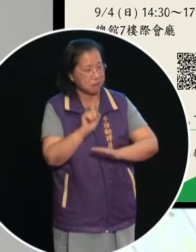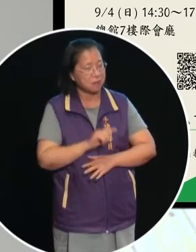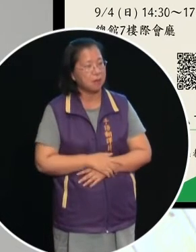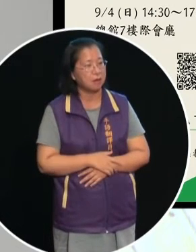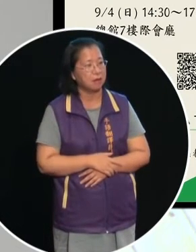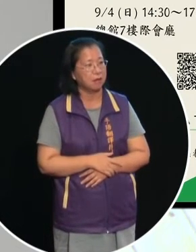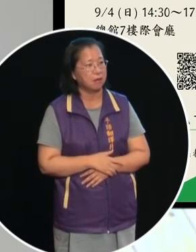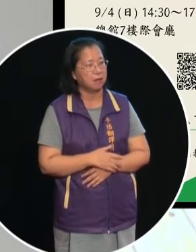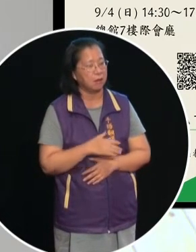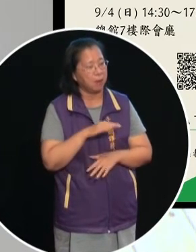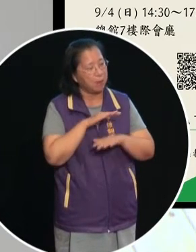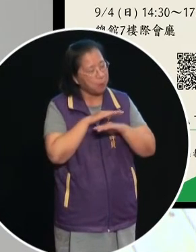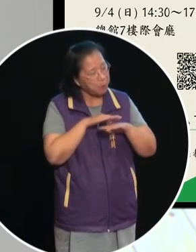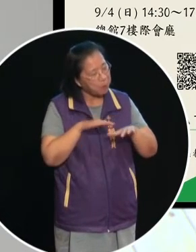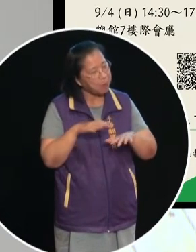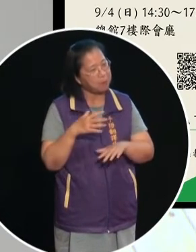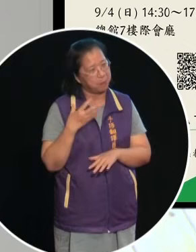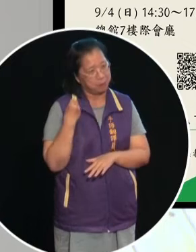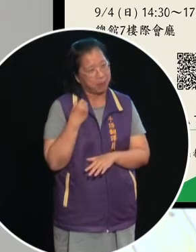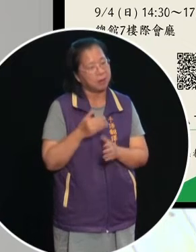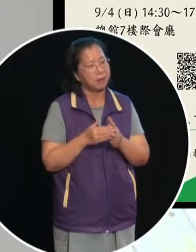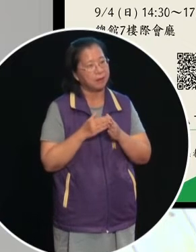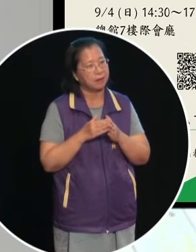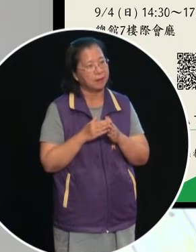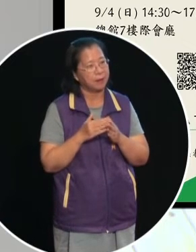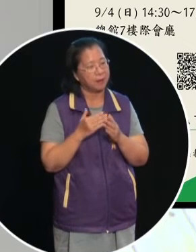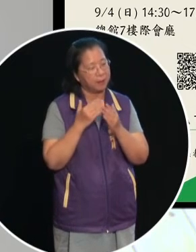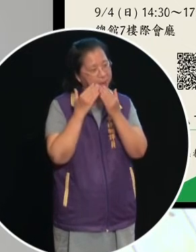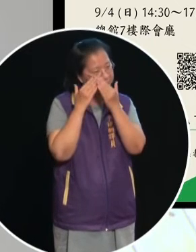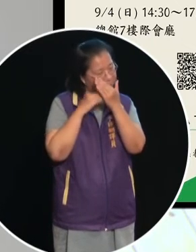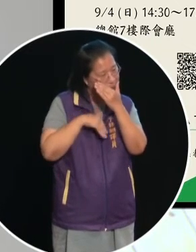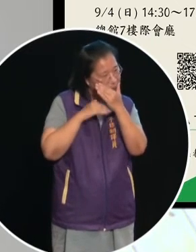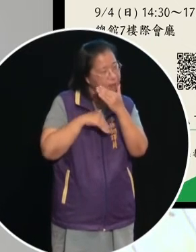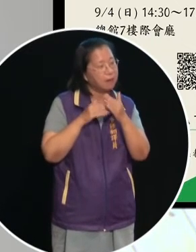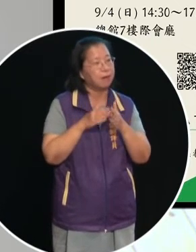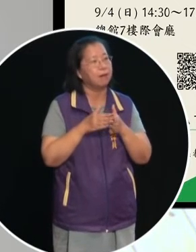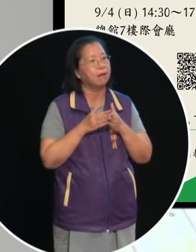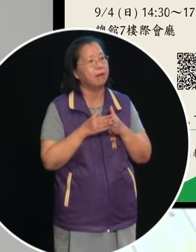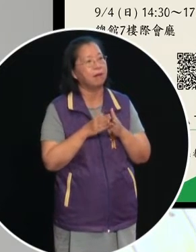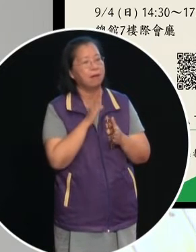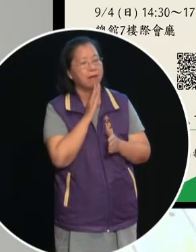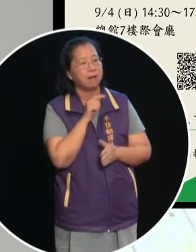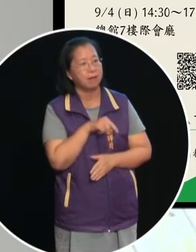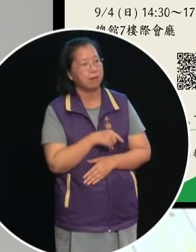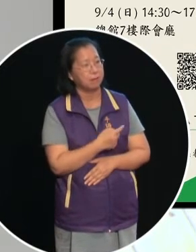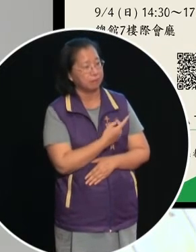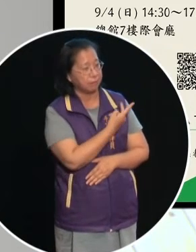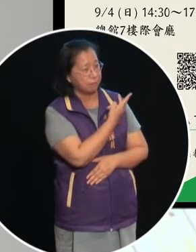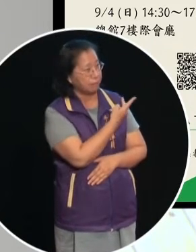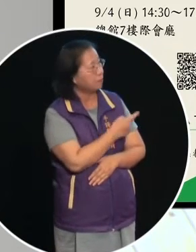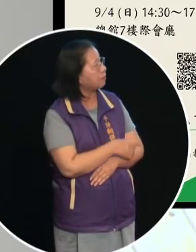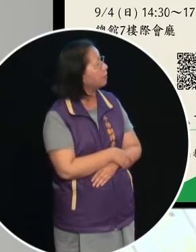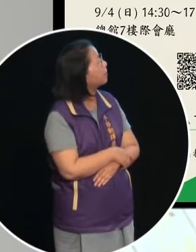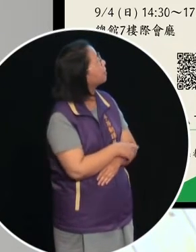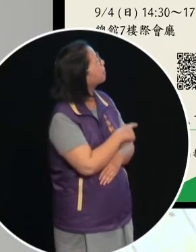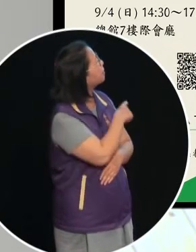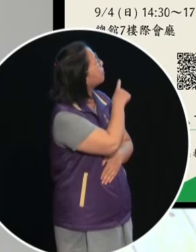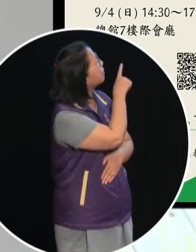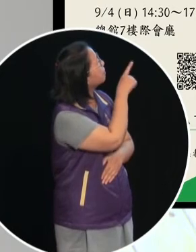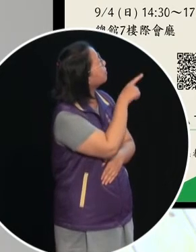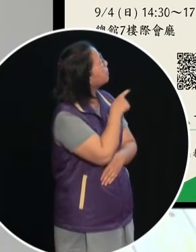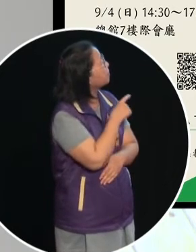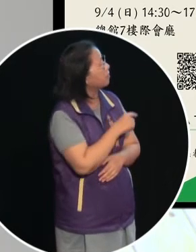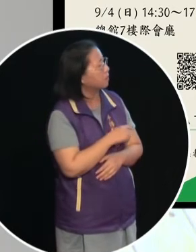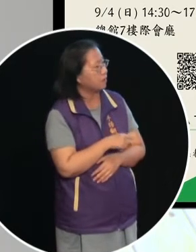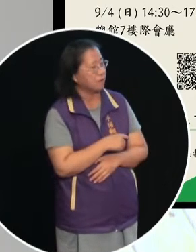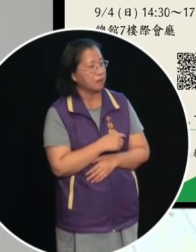持冷静、低调的态度，维持现状的表态，谨慎处理两岸问题。这